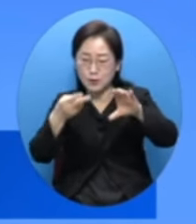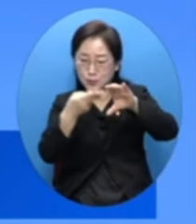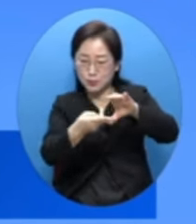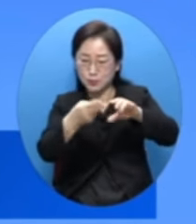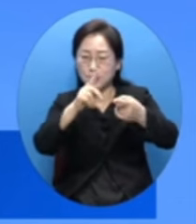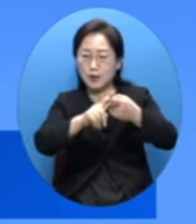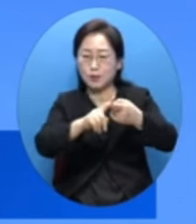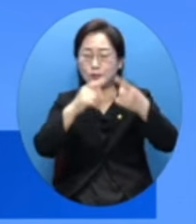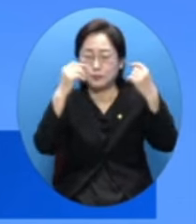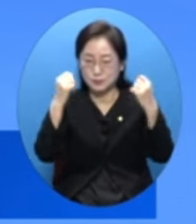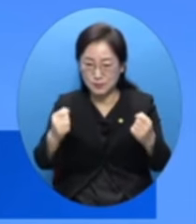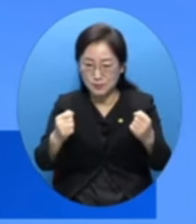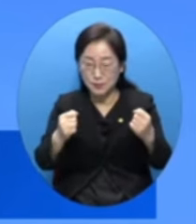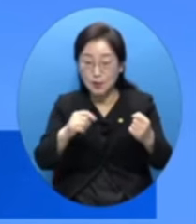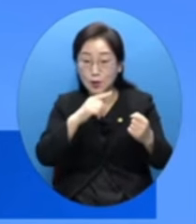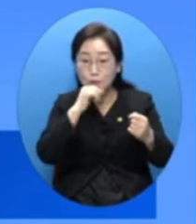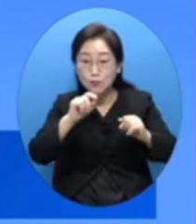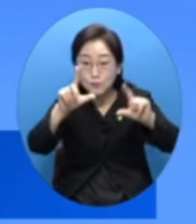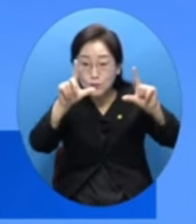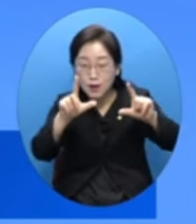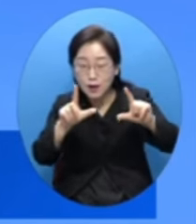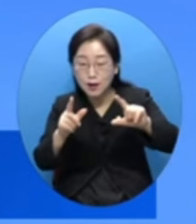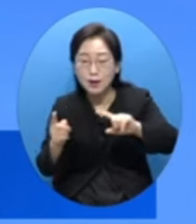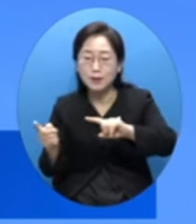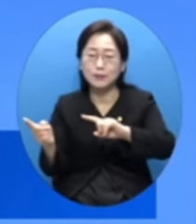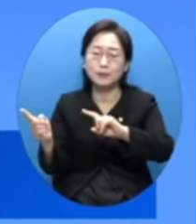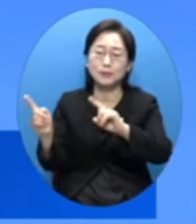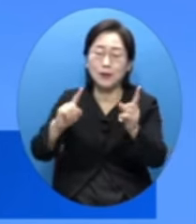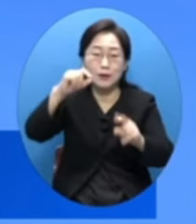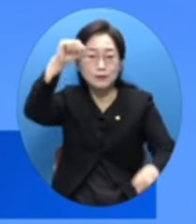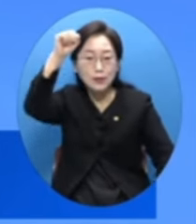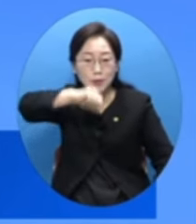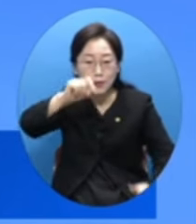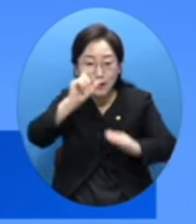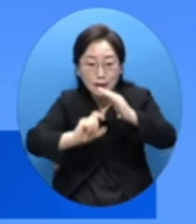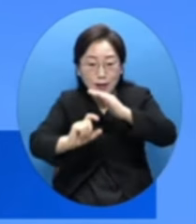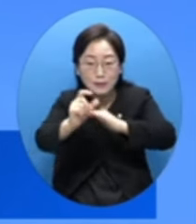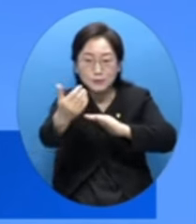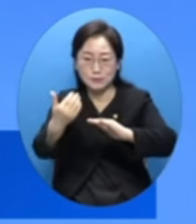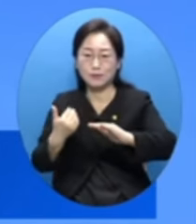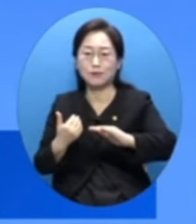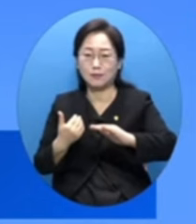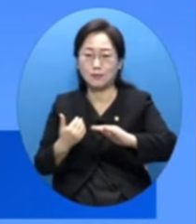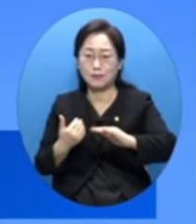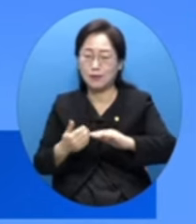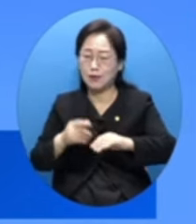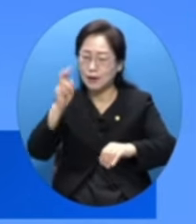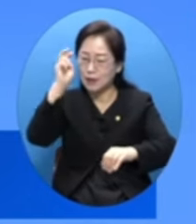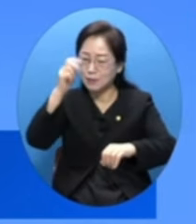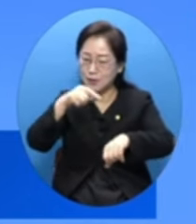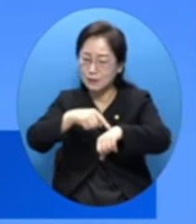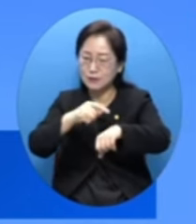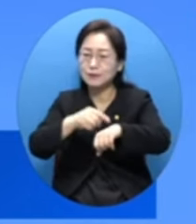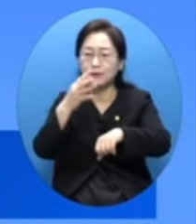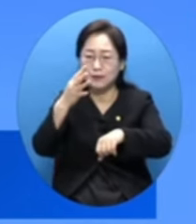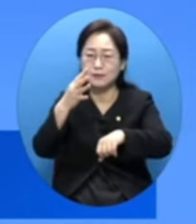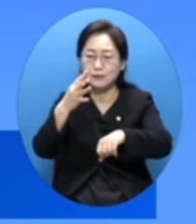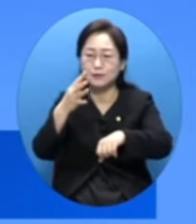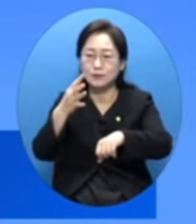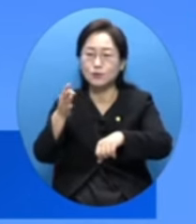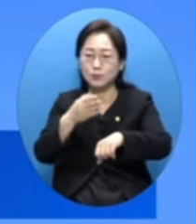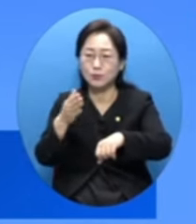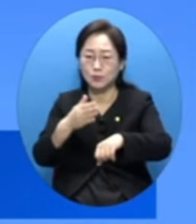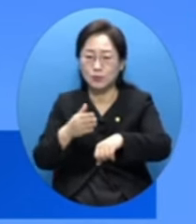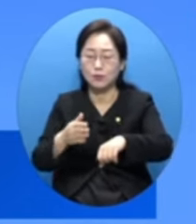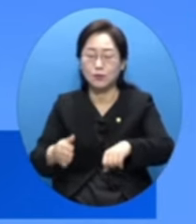계시다가 부활주일 주일날 새벽 동기 전 아마 한시 쯤